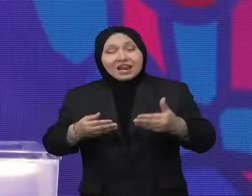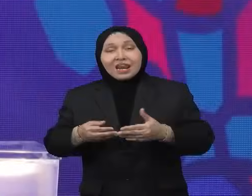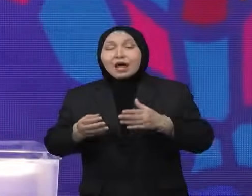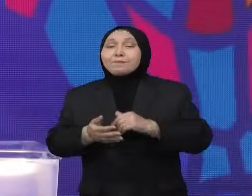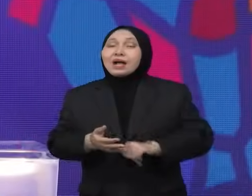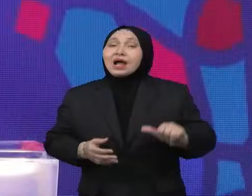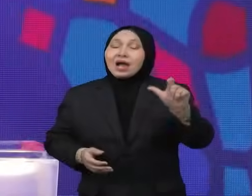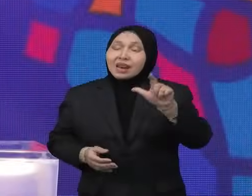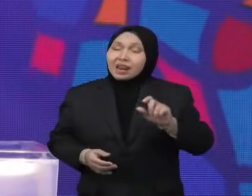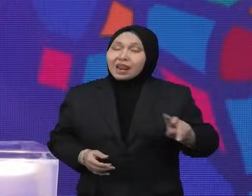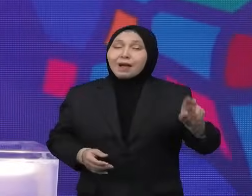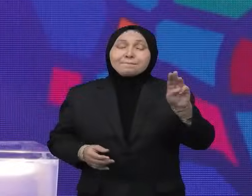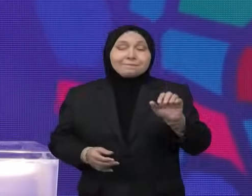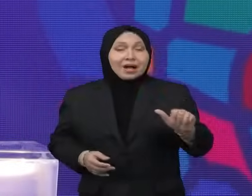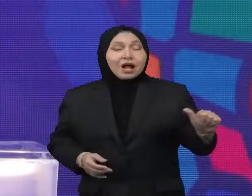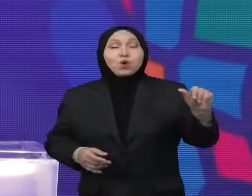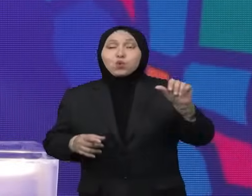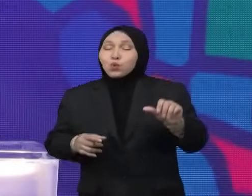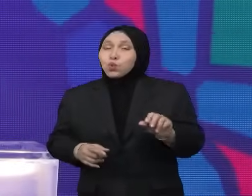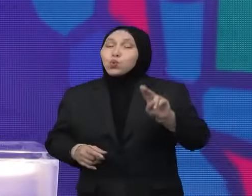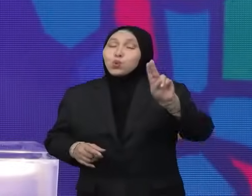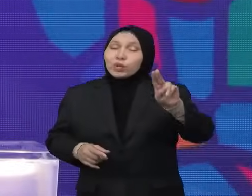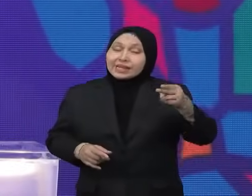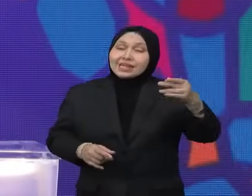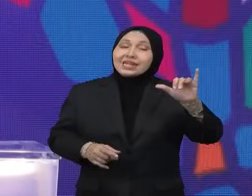وسلام على من أوحي